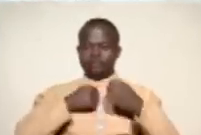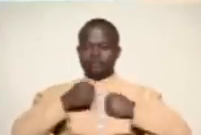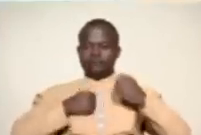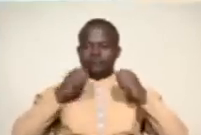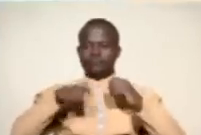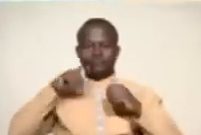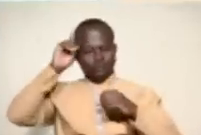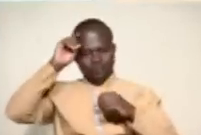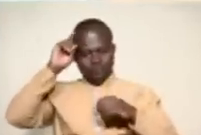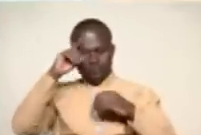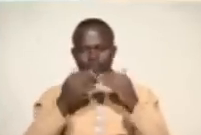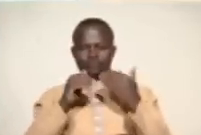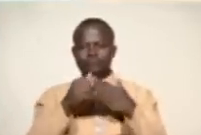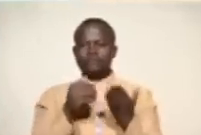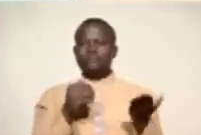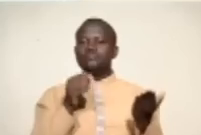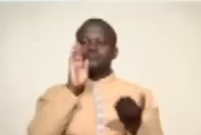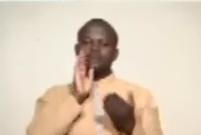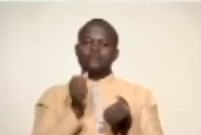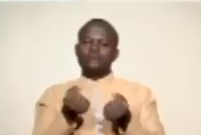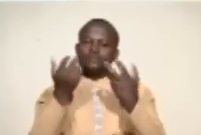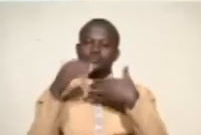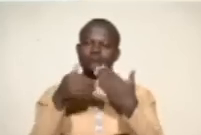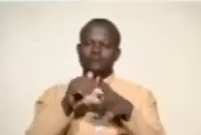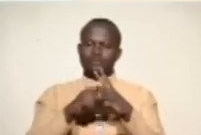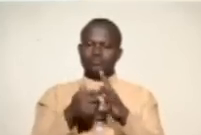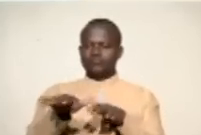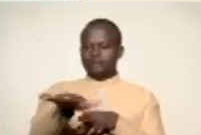gutekereza byibura kuri dogere d'alcool akaba ari naho baza bahera